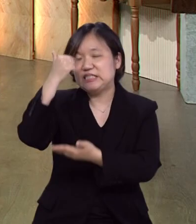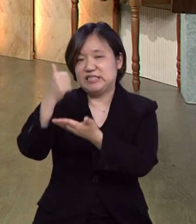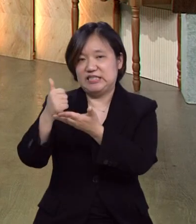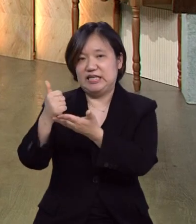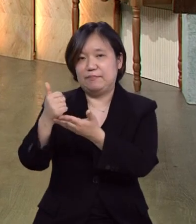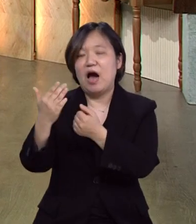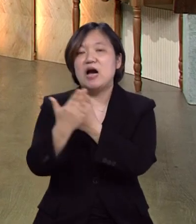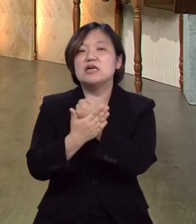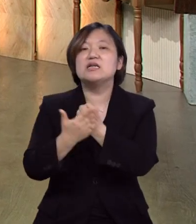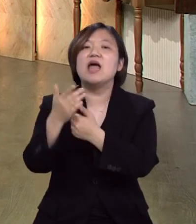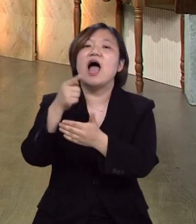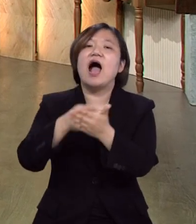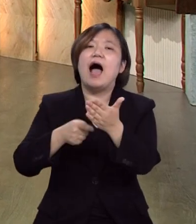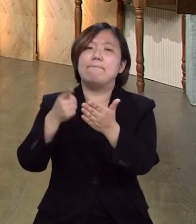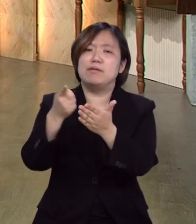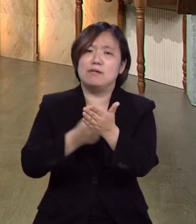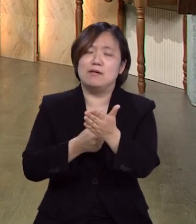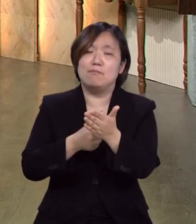수행정진에서